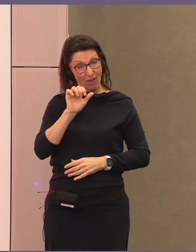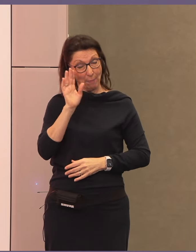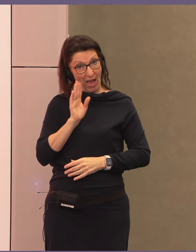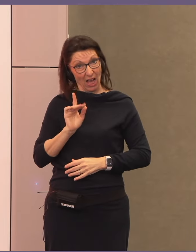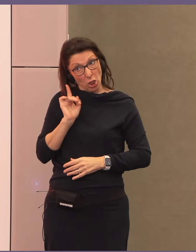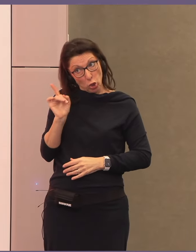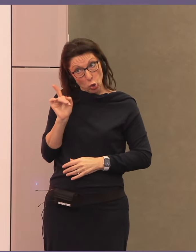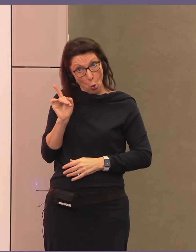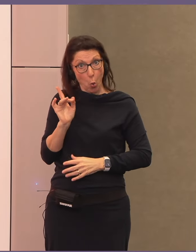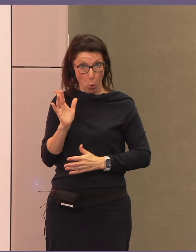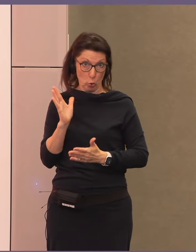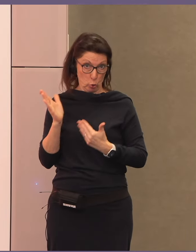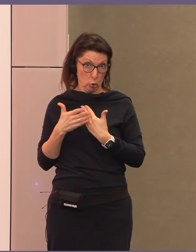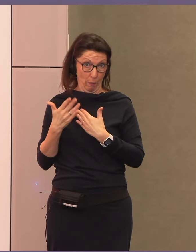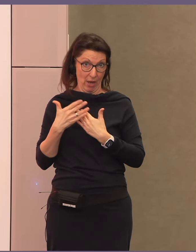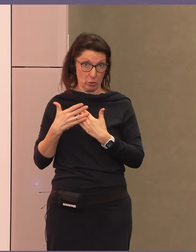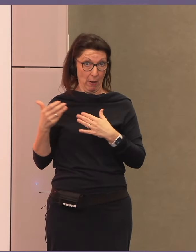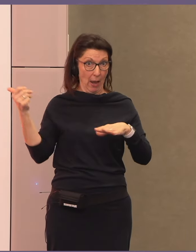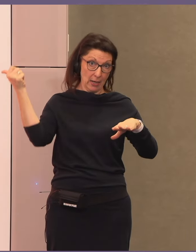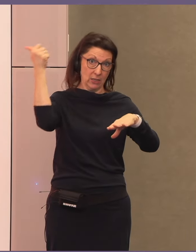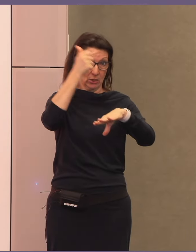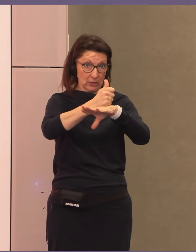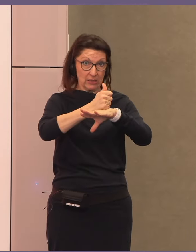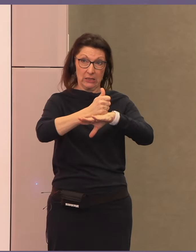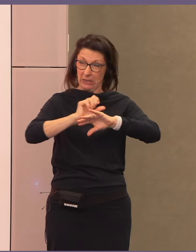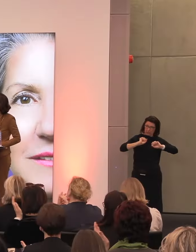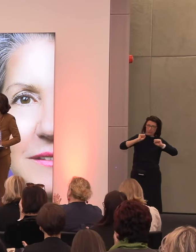dass du zu diesen Frauen gehörst, die das tun.